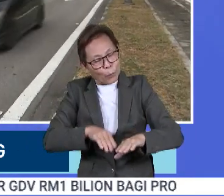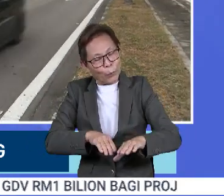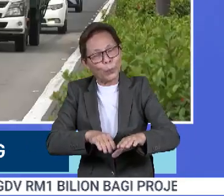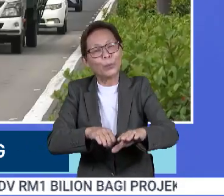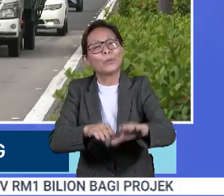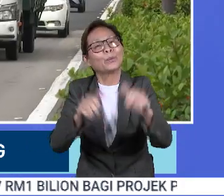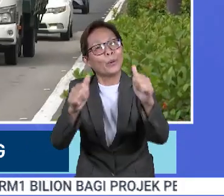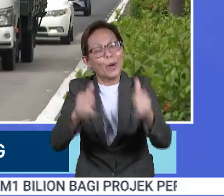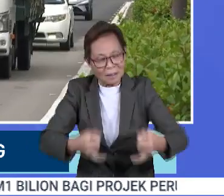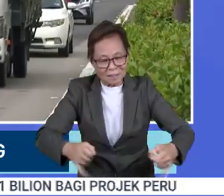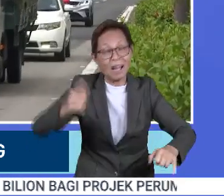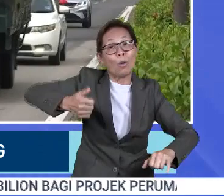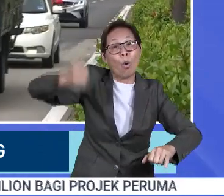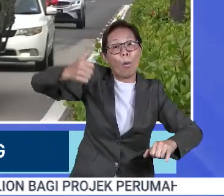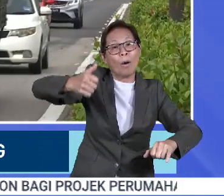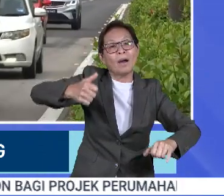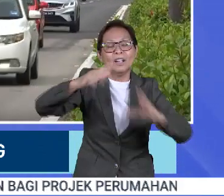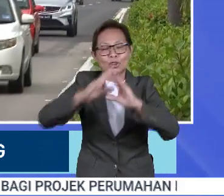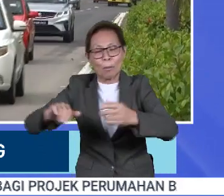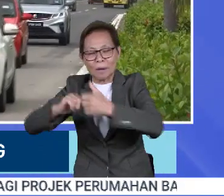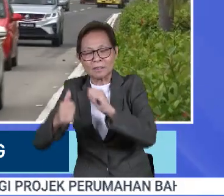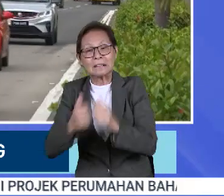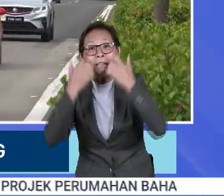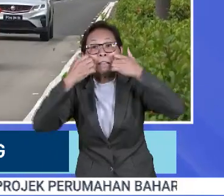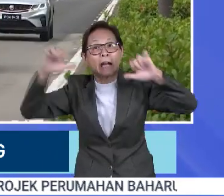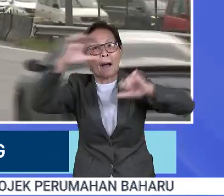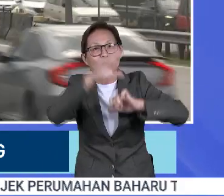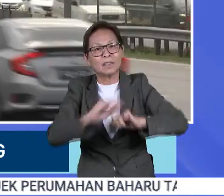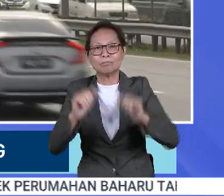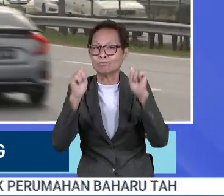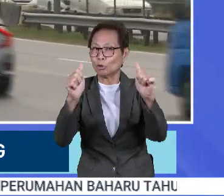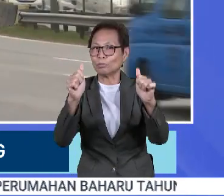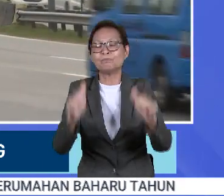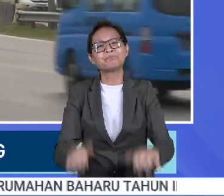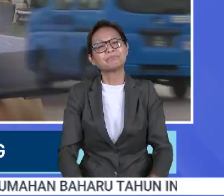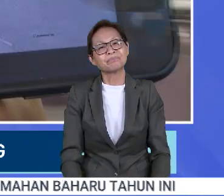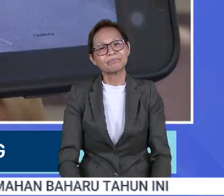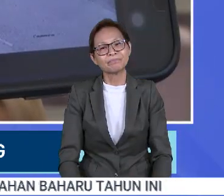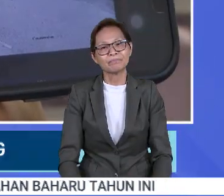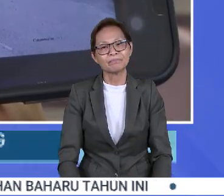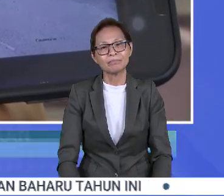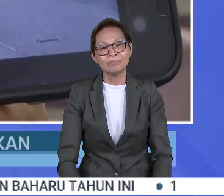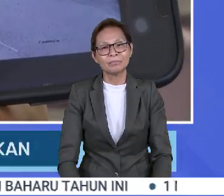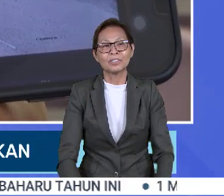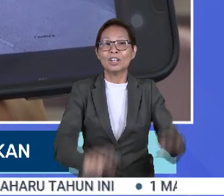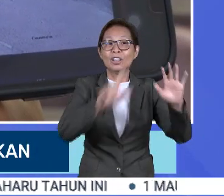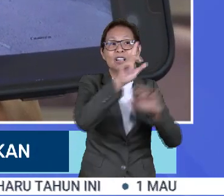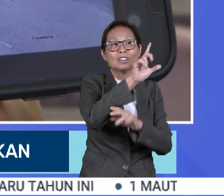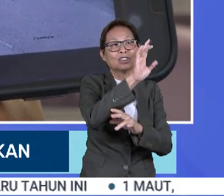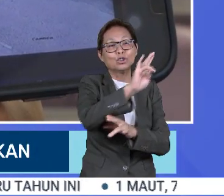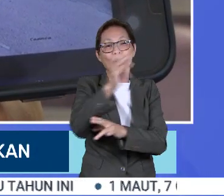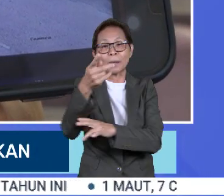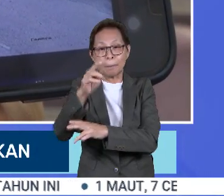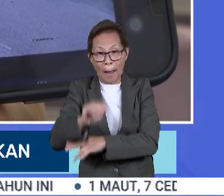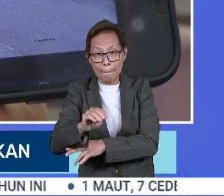lalu lintas di jalan utama di tangani dengan lebih cepat dan berkesan 7 kg emas